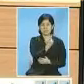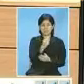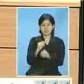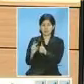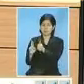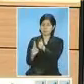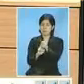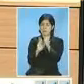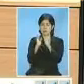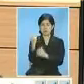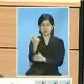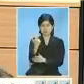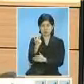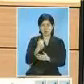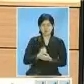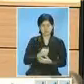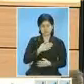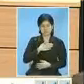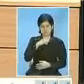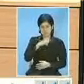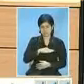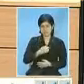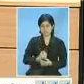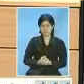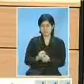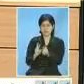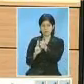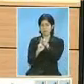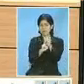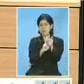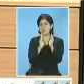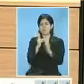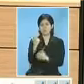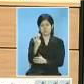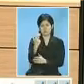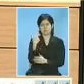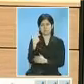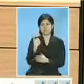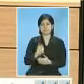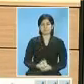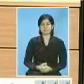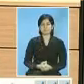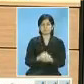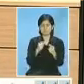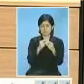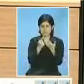ผมเชื่อว่ารอง3คนนั้นอยู่ในกระบวนการที่ถ่วงดุลกันมากกว่า